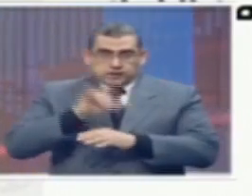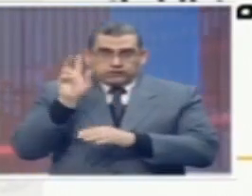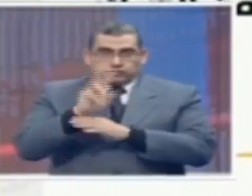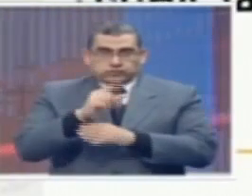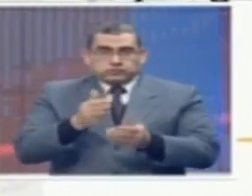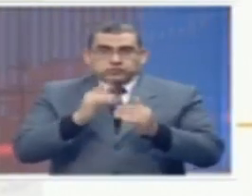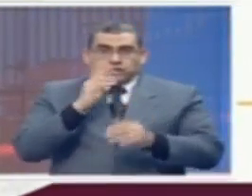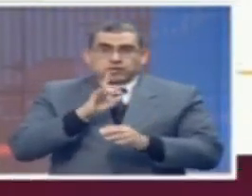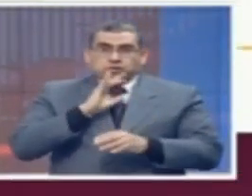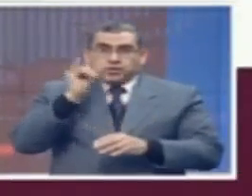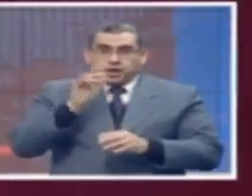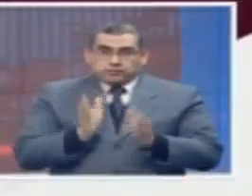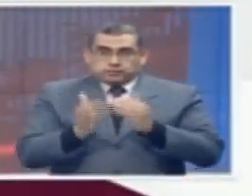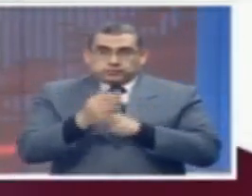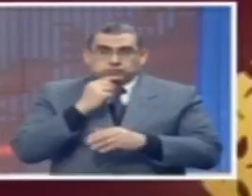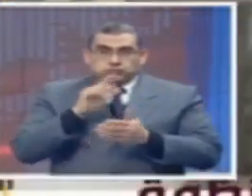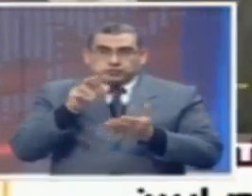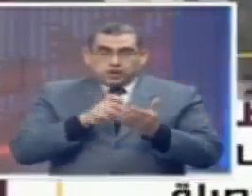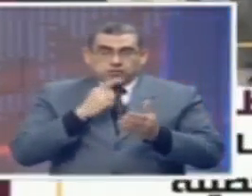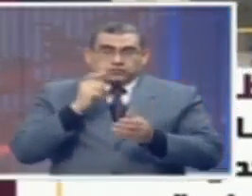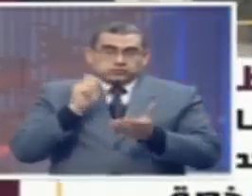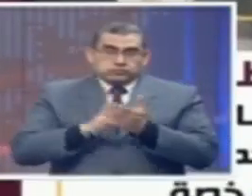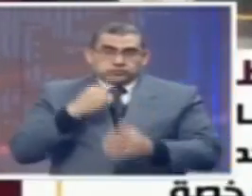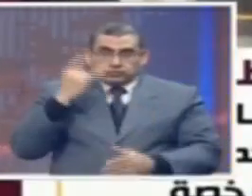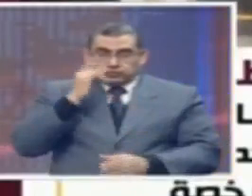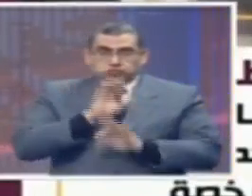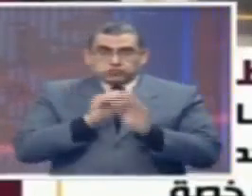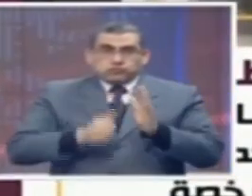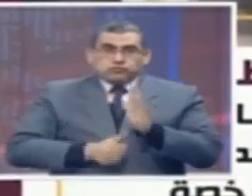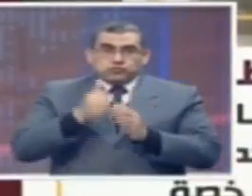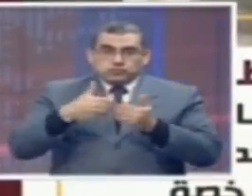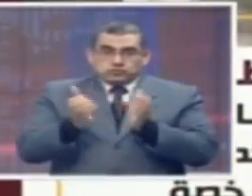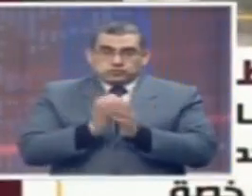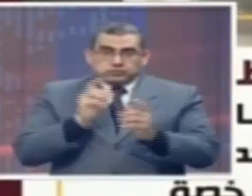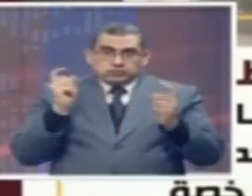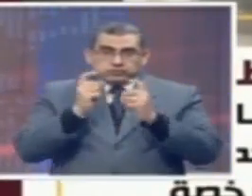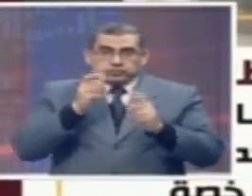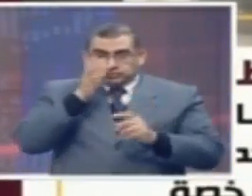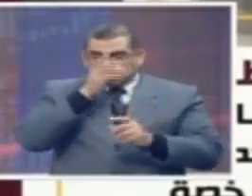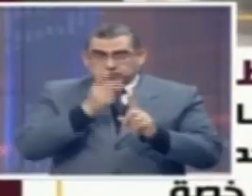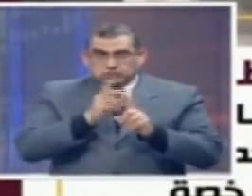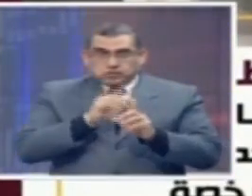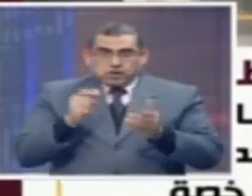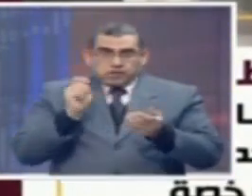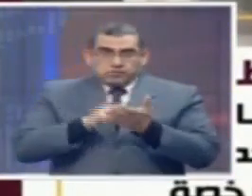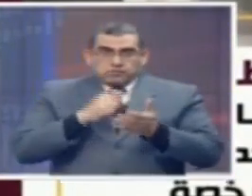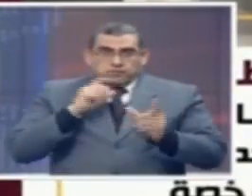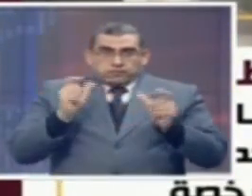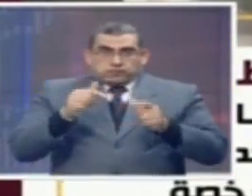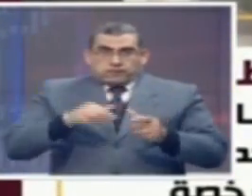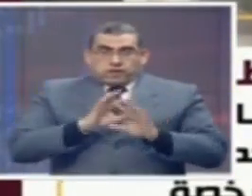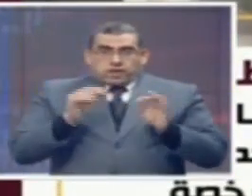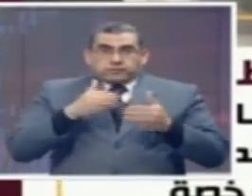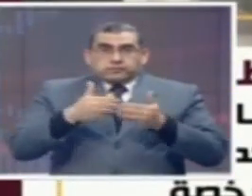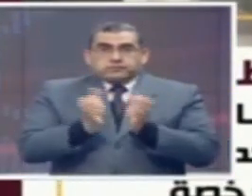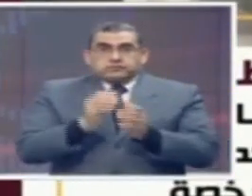من الضرائب والرسوم، وأسفرت تلك الجهود عن نجاح قطاع مكافحة المخدرات والجريمة المنظمة في